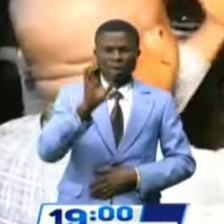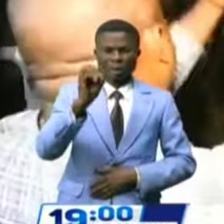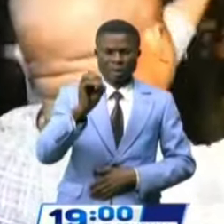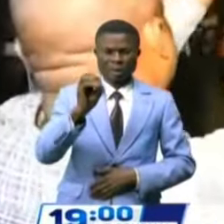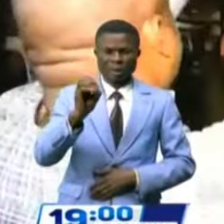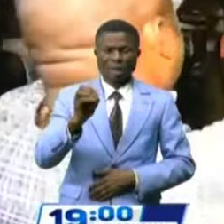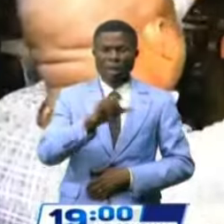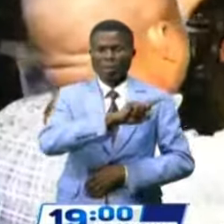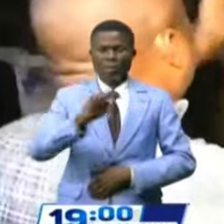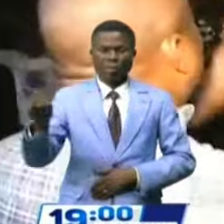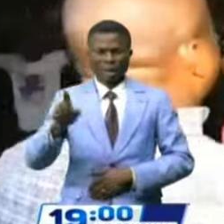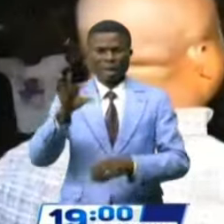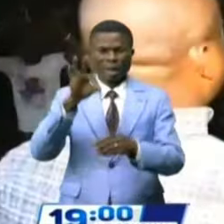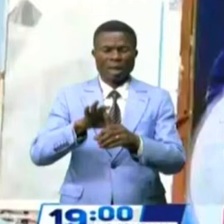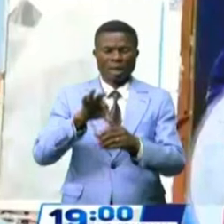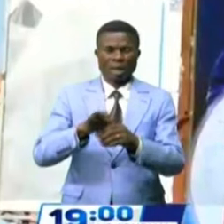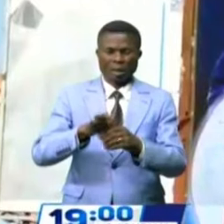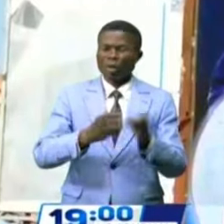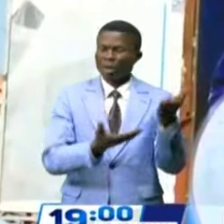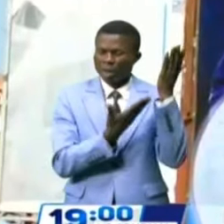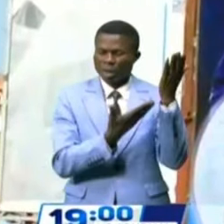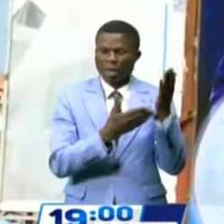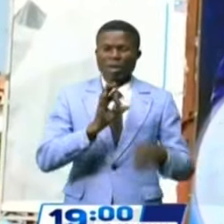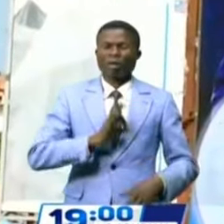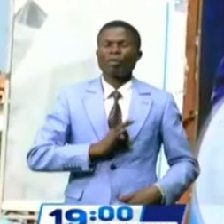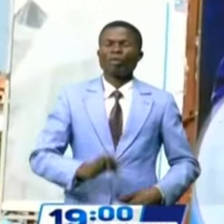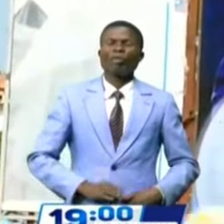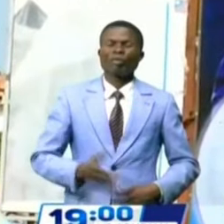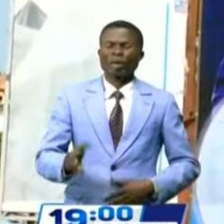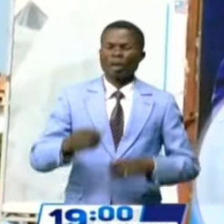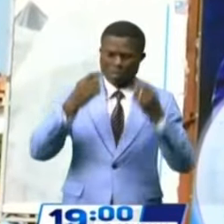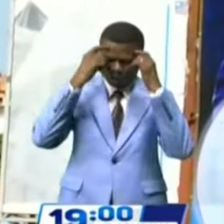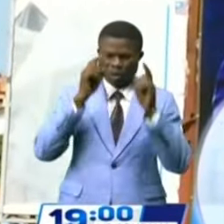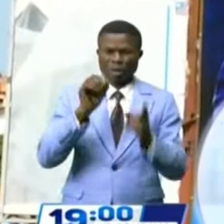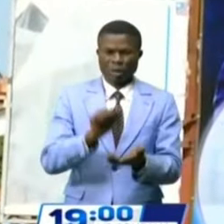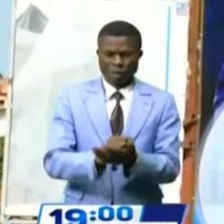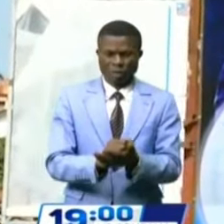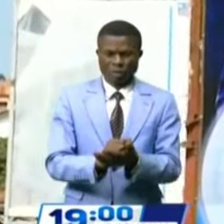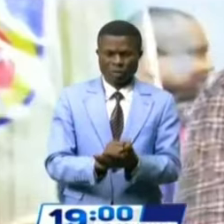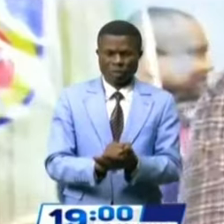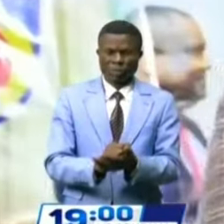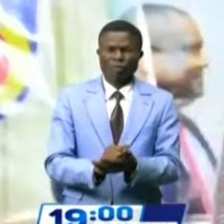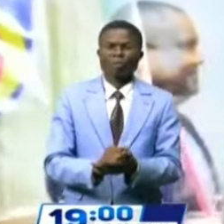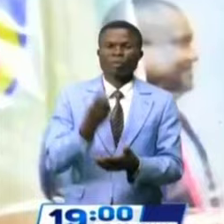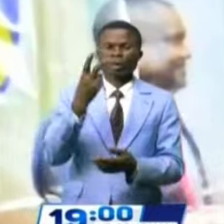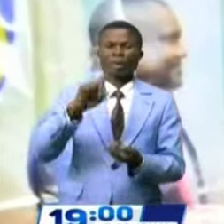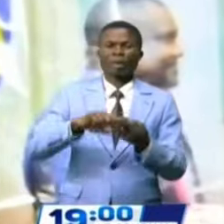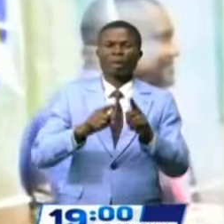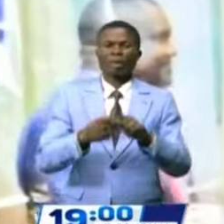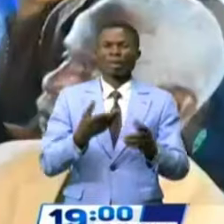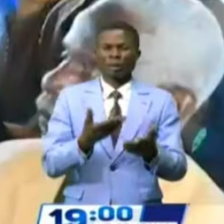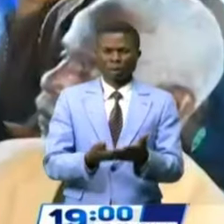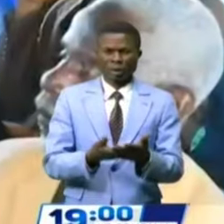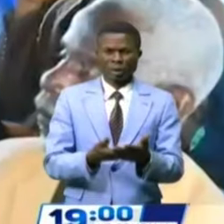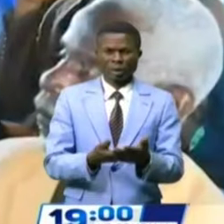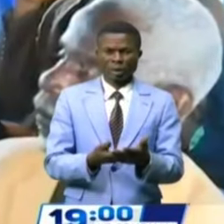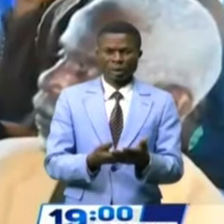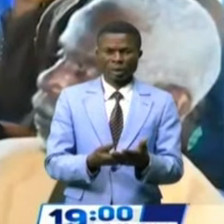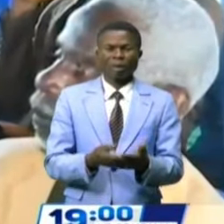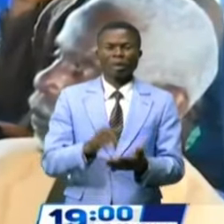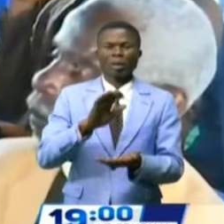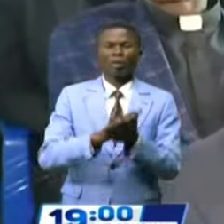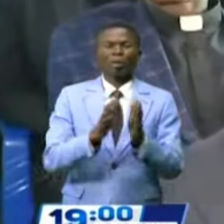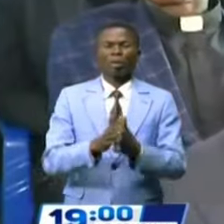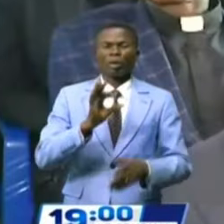000 électeurs de Wamba à voter utile pour Félix-Antoine Tshisekedi Tshilombo et ses deux disciples. Le prix que vous avez payé, c'est